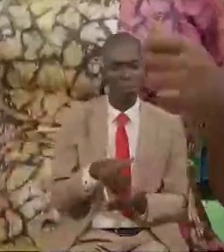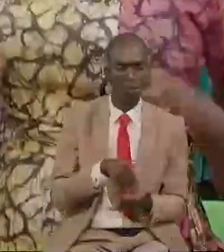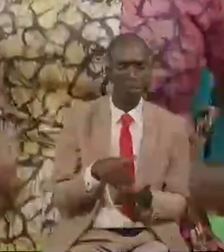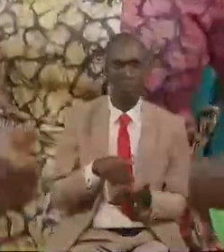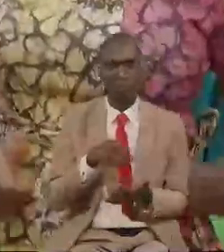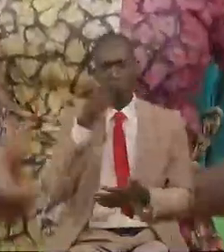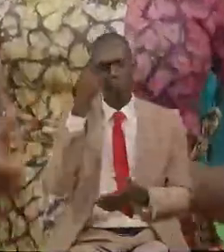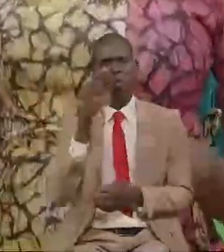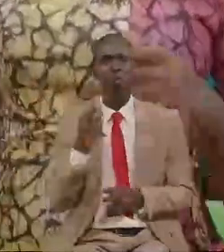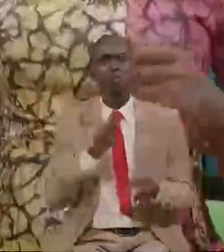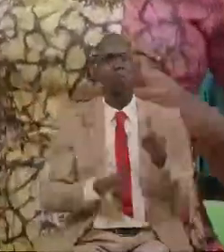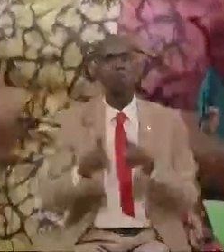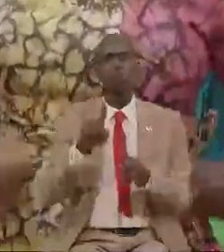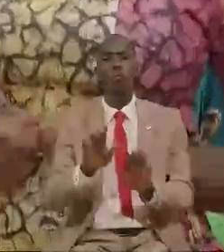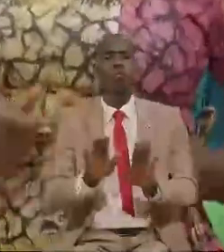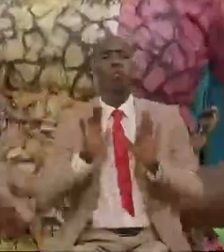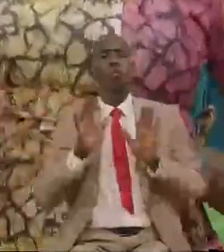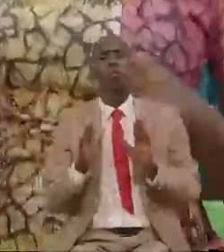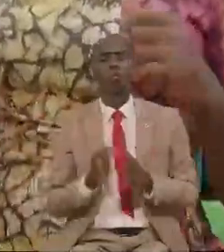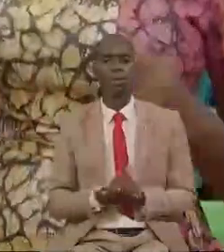à cause de ce que tu crains.